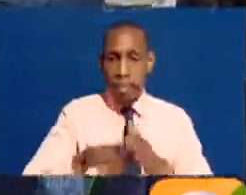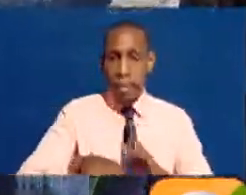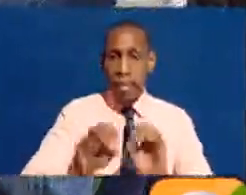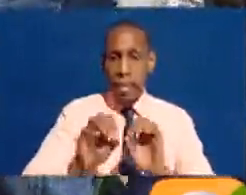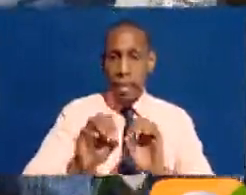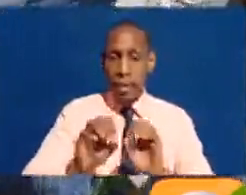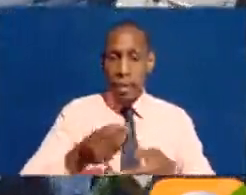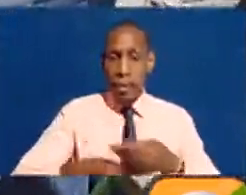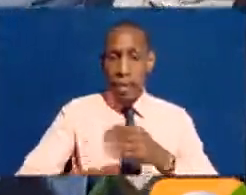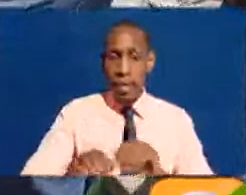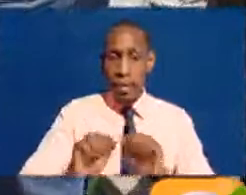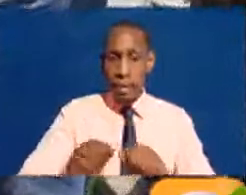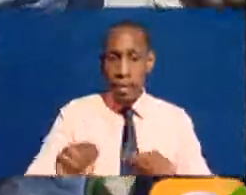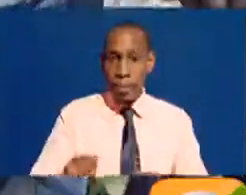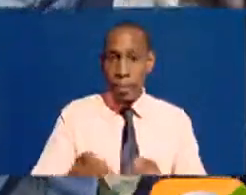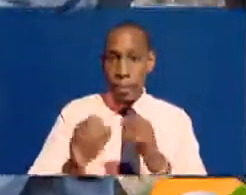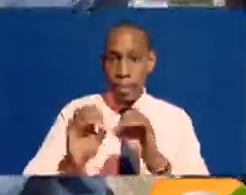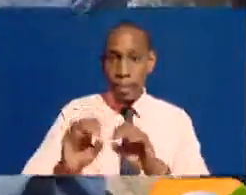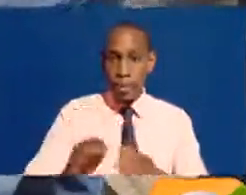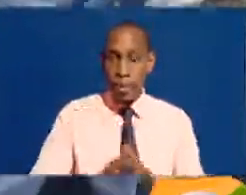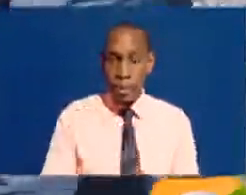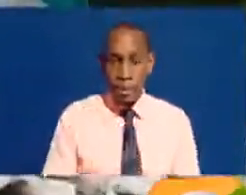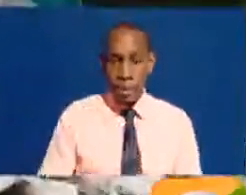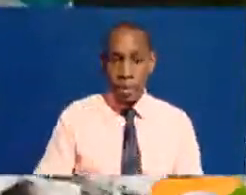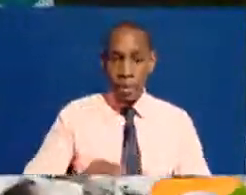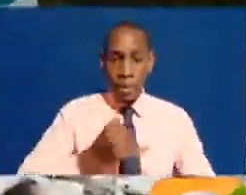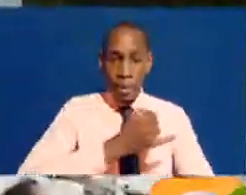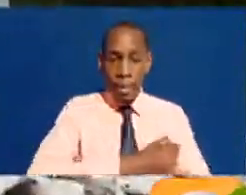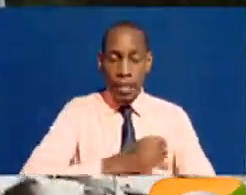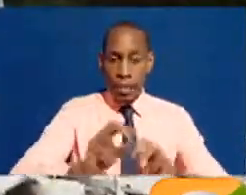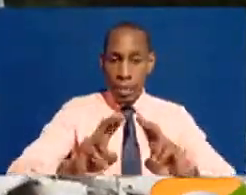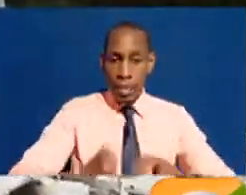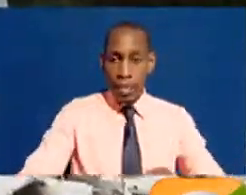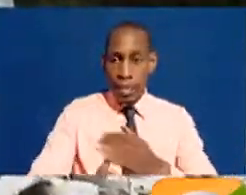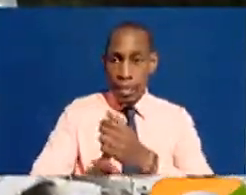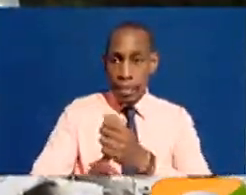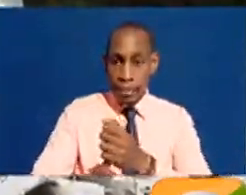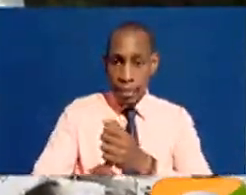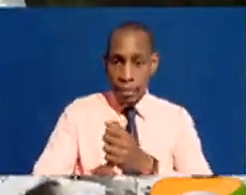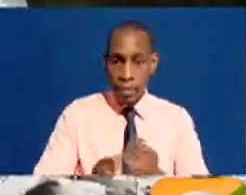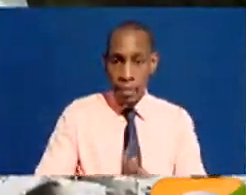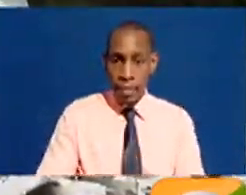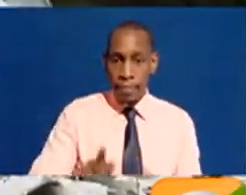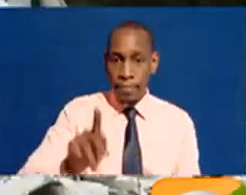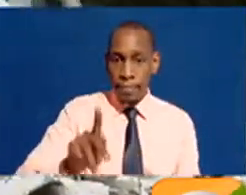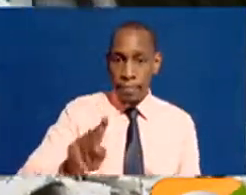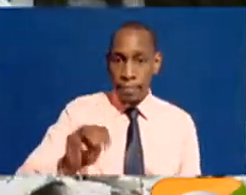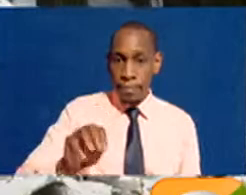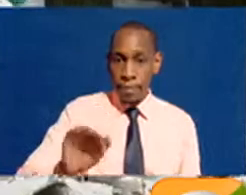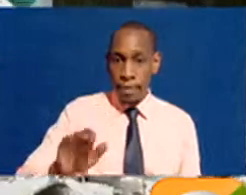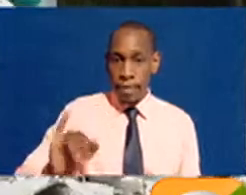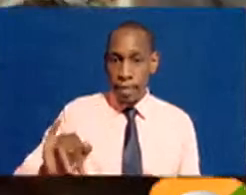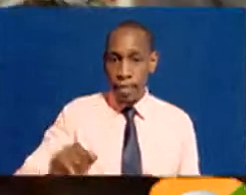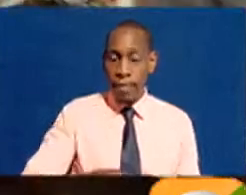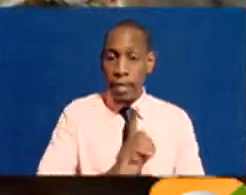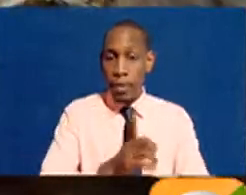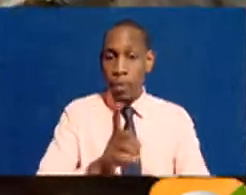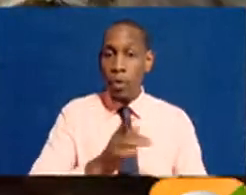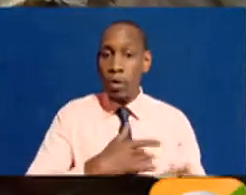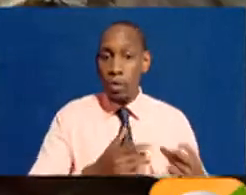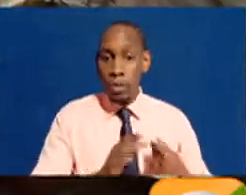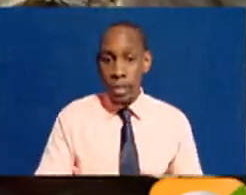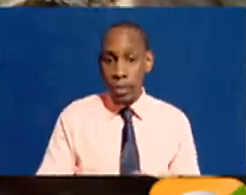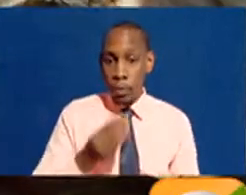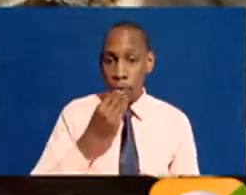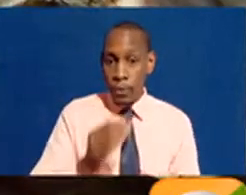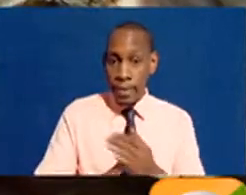kupunguza hasara zaidi. Taasisi ya utafiti wa uvuvi na ubaharia nchini Kemfri ikitoa tahadhari kuhusu